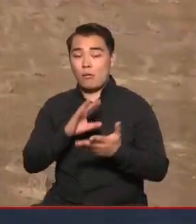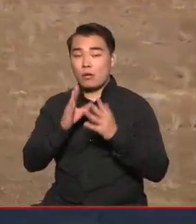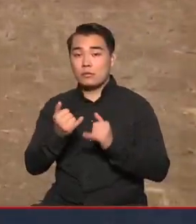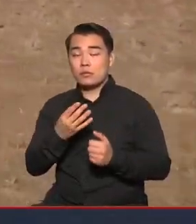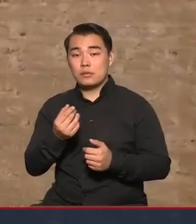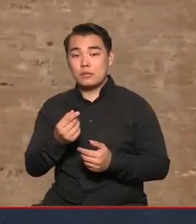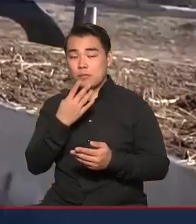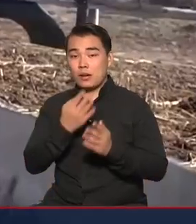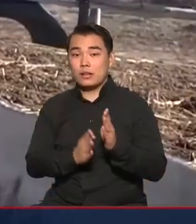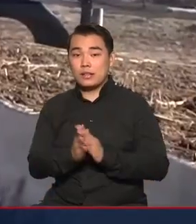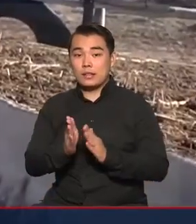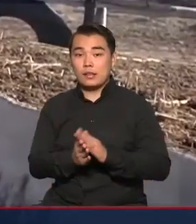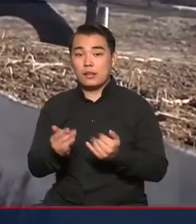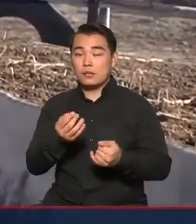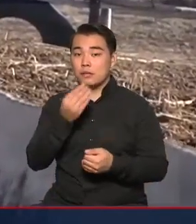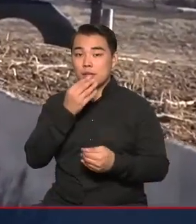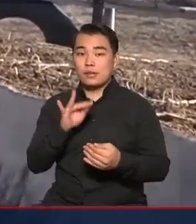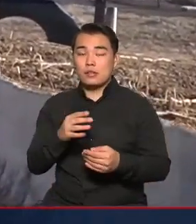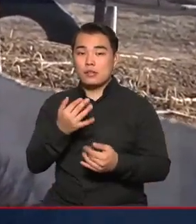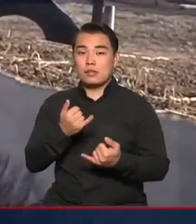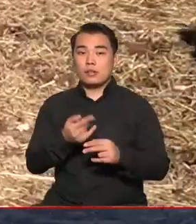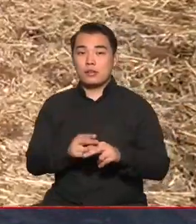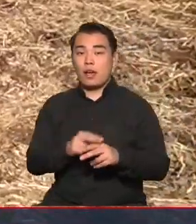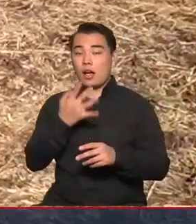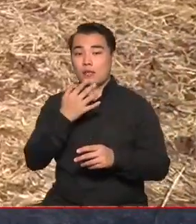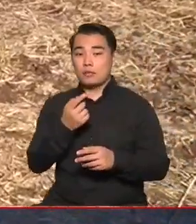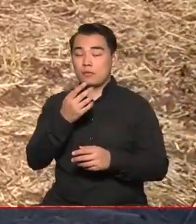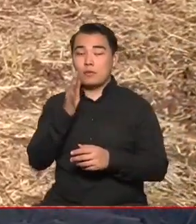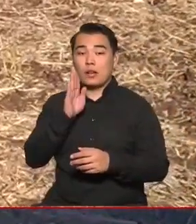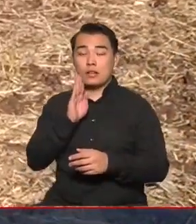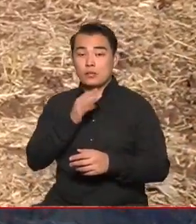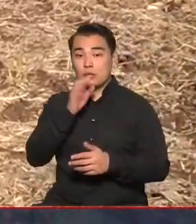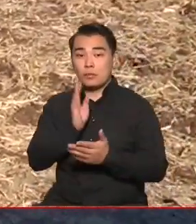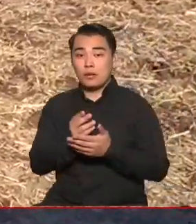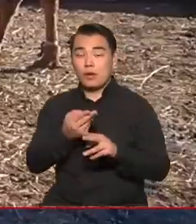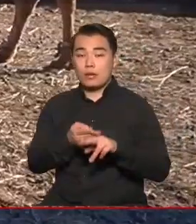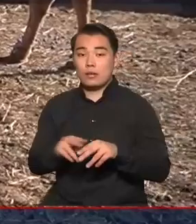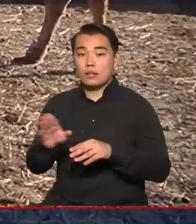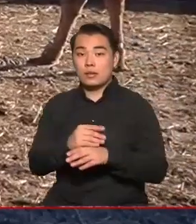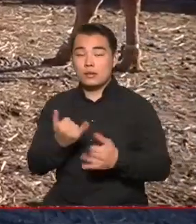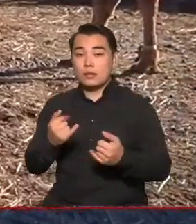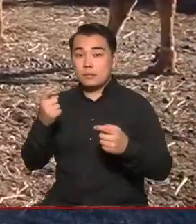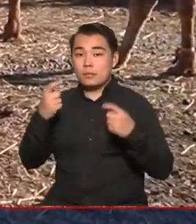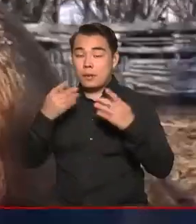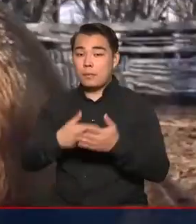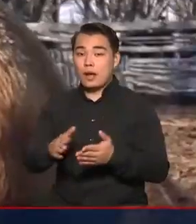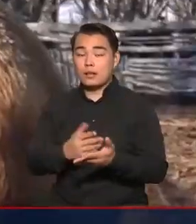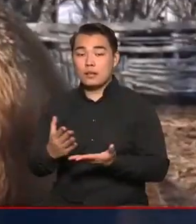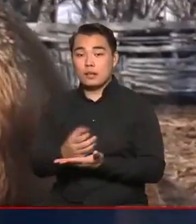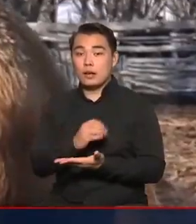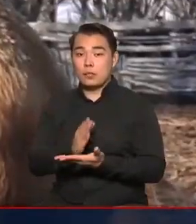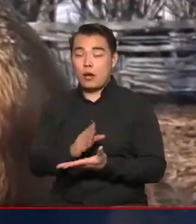төзімді. Өсімдіктерді де талғамай жеп, ащы суды да іше береді. Жаз айларында қыстық майқорын өркешіне осылайша жинап